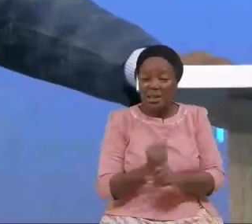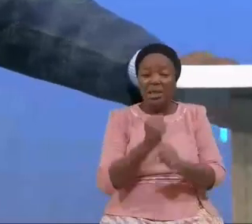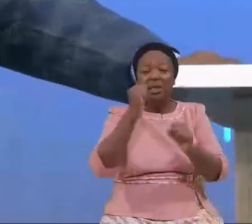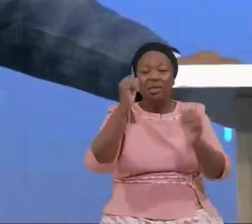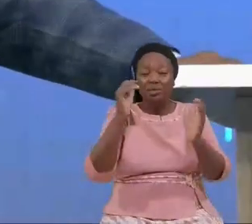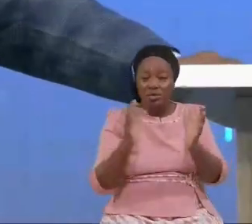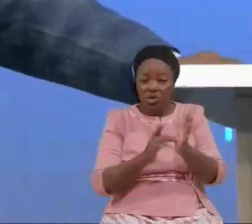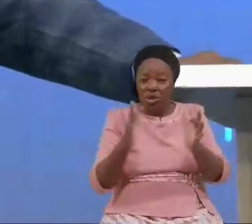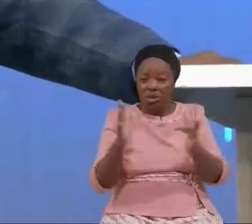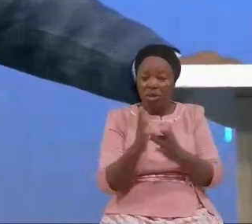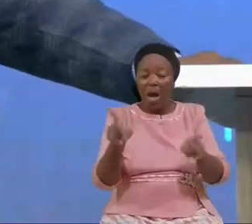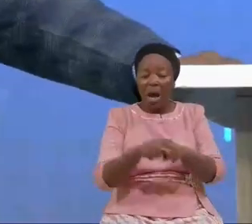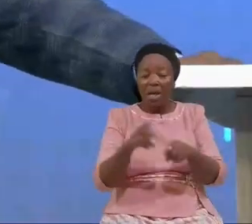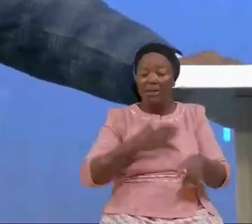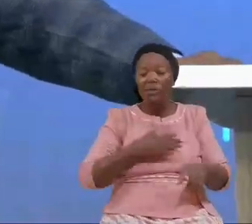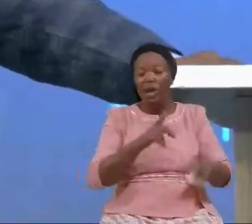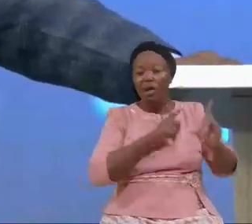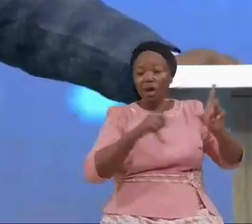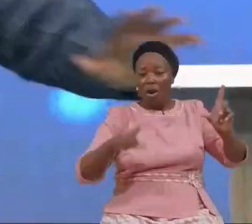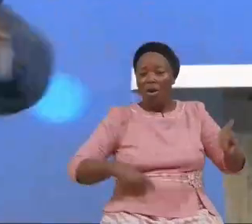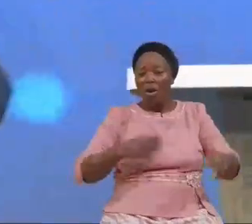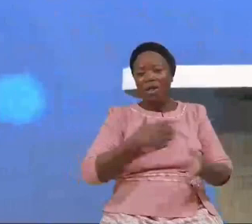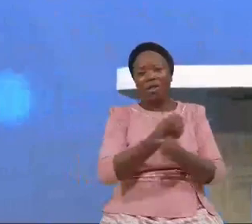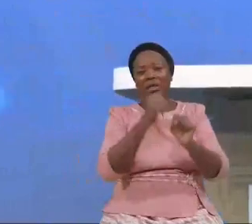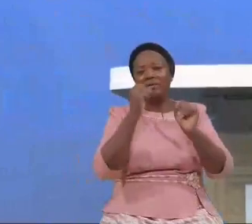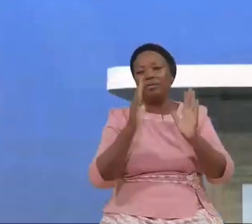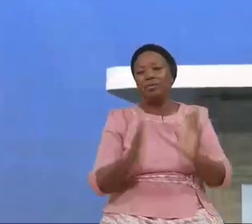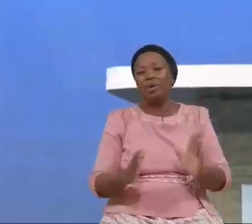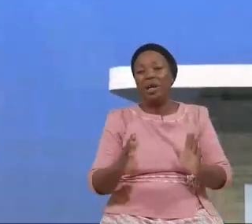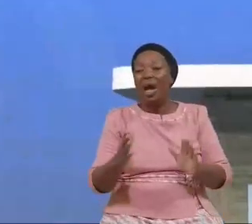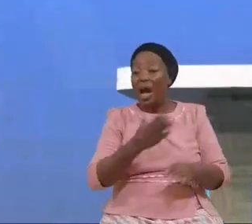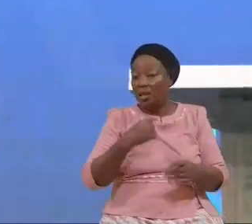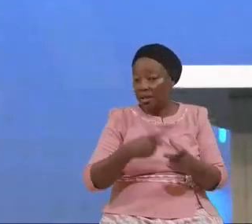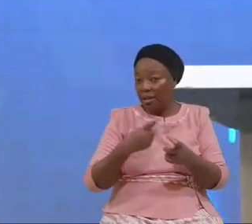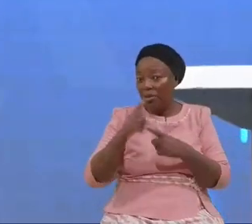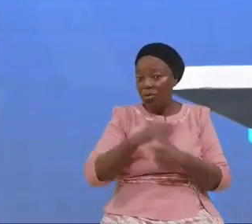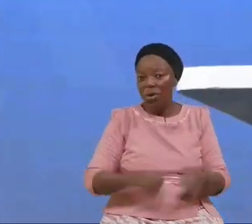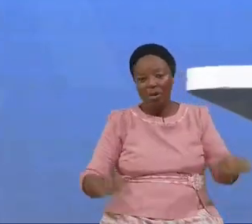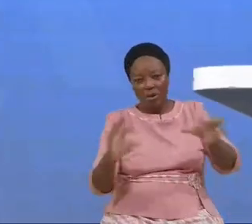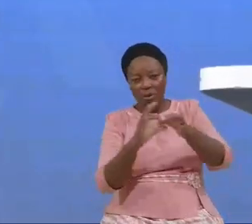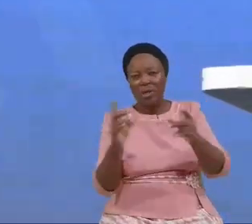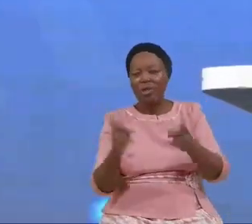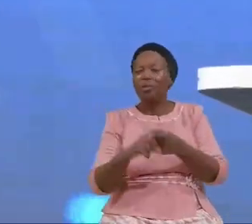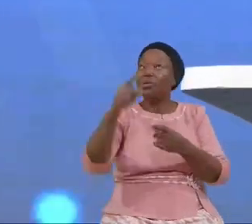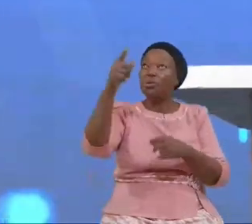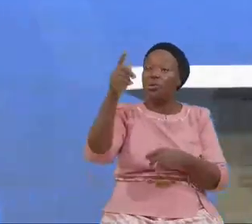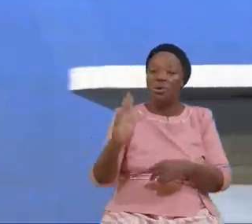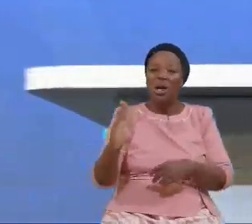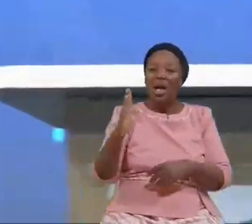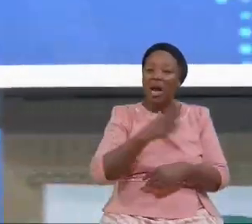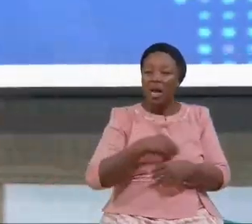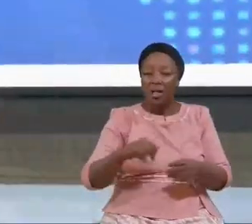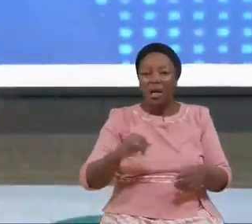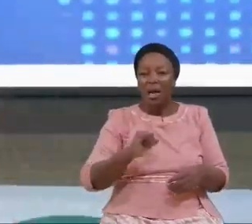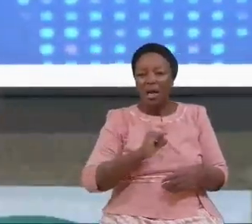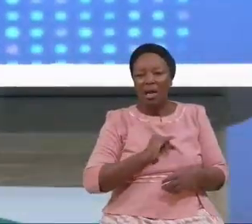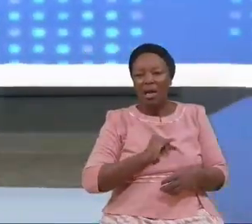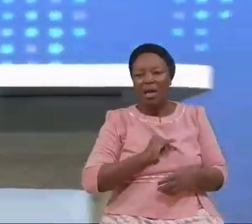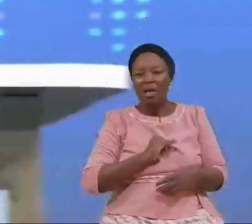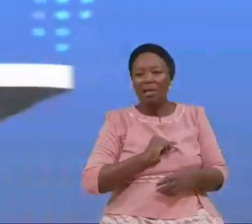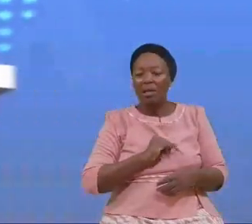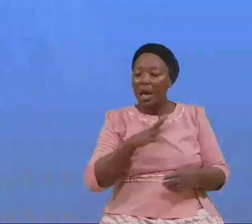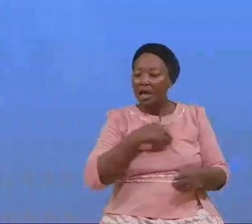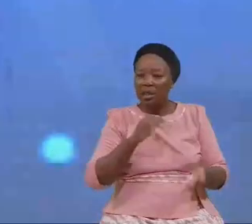comme enseigneur et mon Sauveur alors tu es réconcilié à Dieu et il y a cette